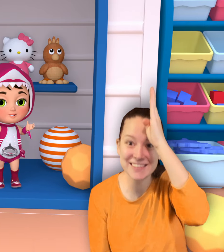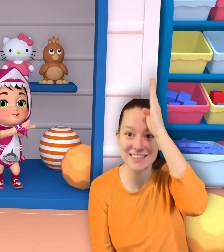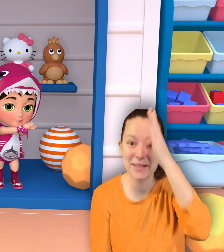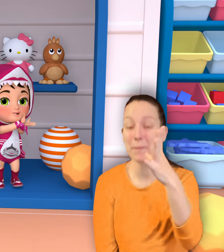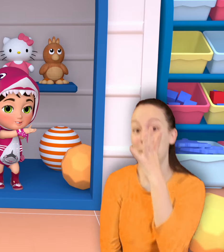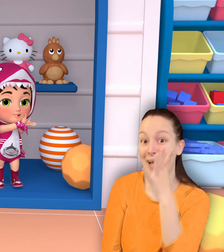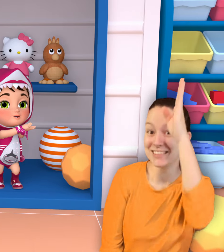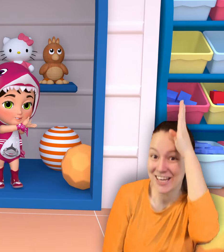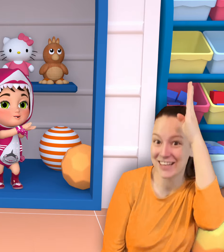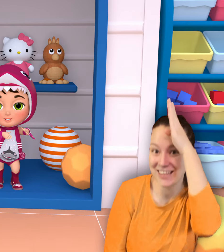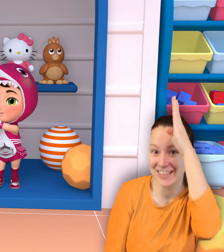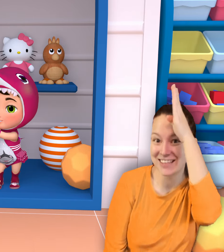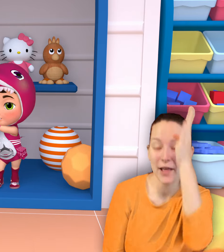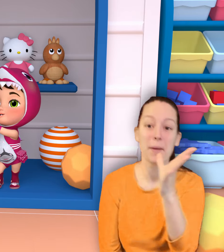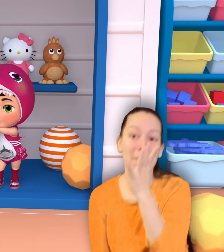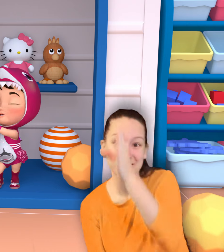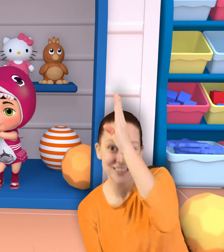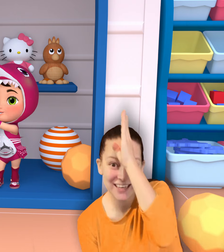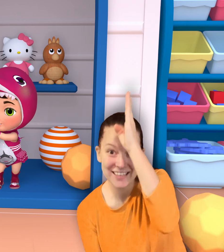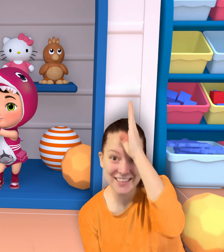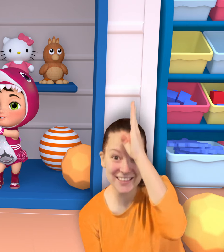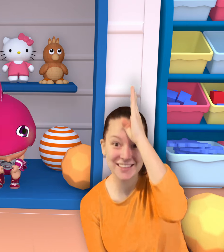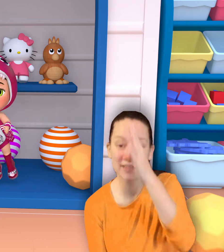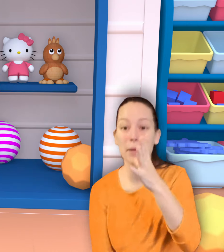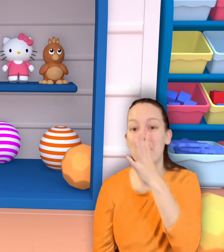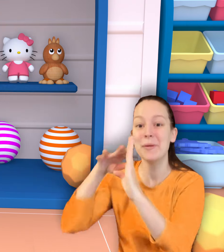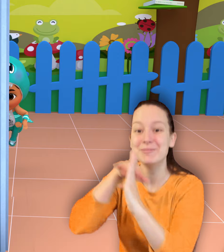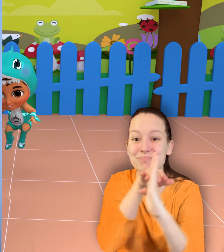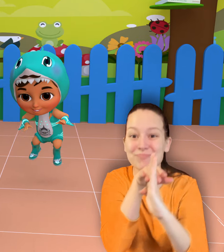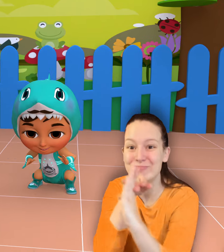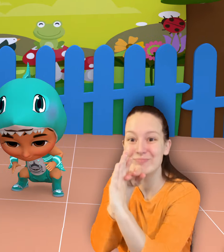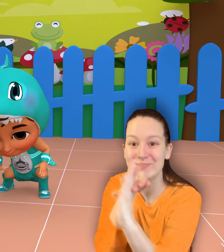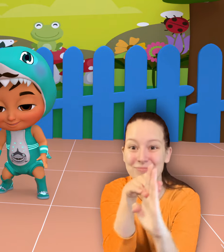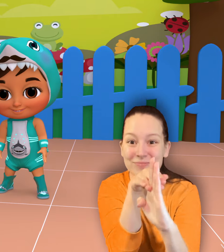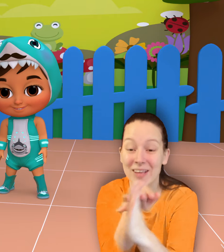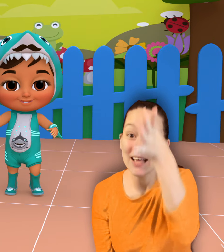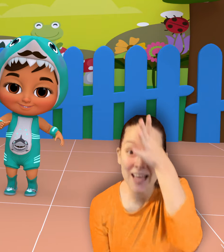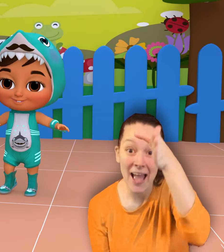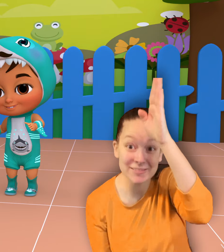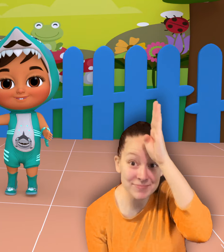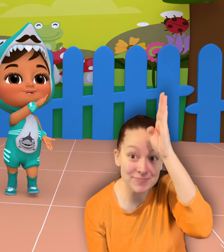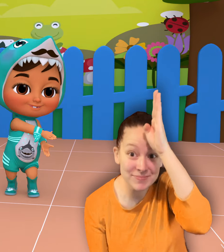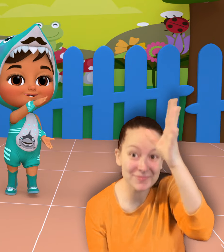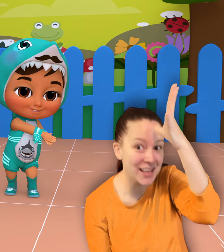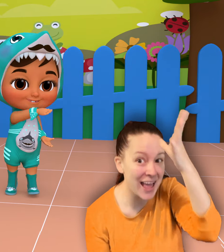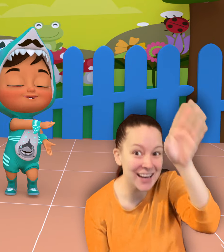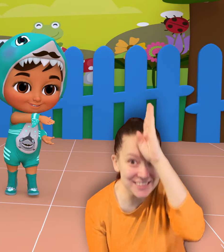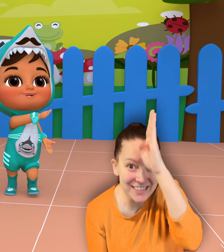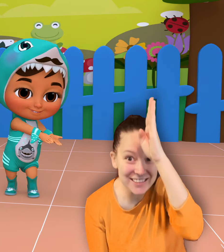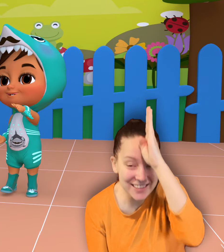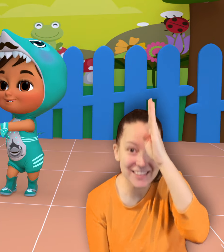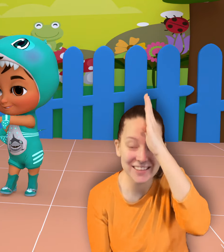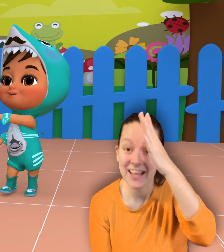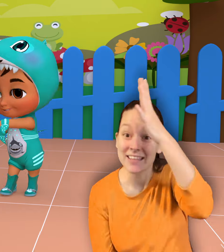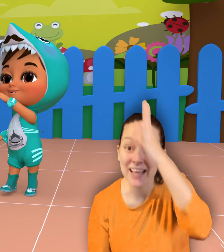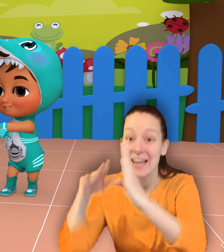ザメママザメママザメママザメパパザメパパ